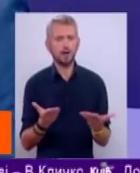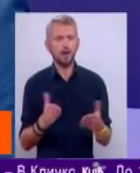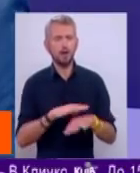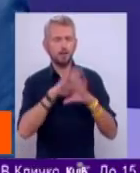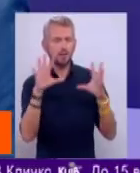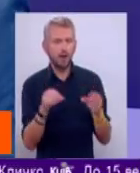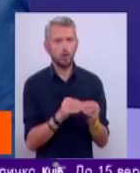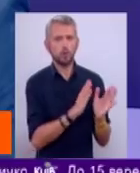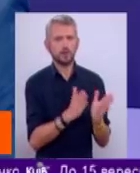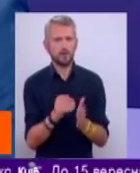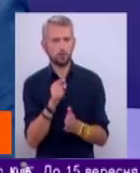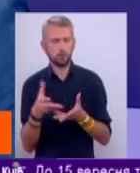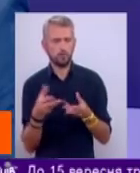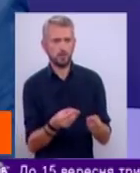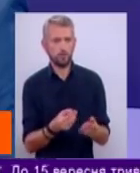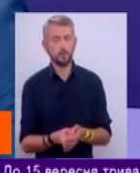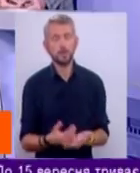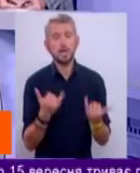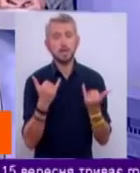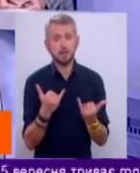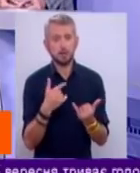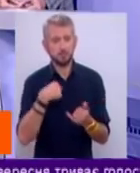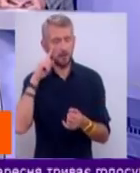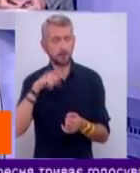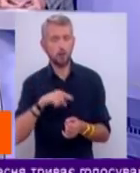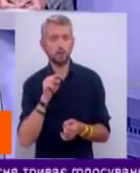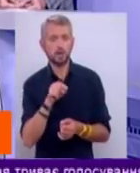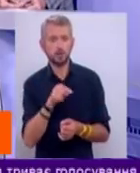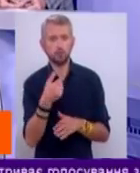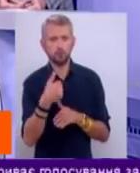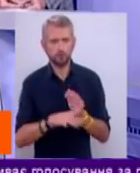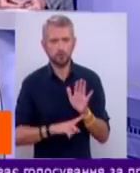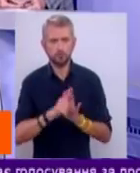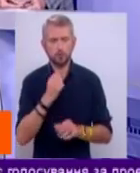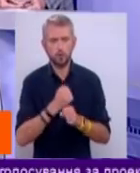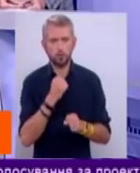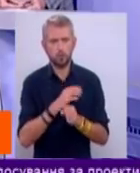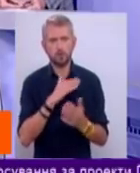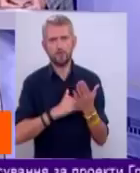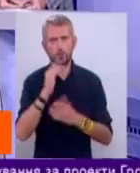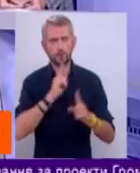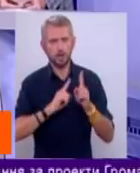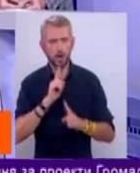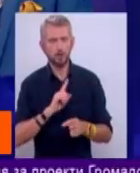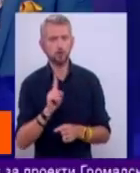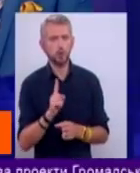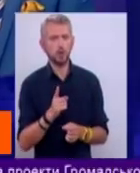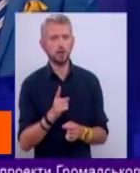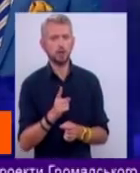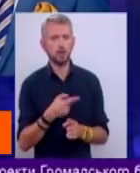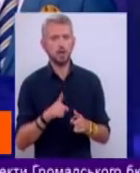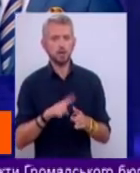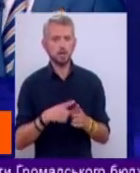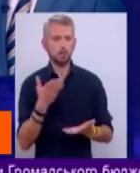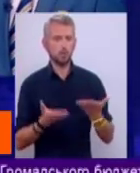загальну систему цього впливу. Зараз, як я знаю, що над цим вже йде робота навіть в Верховній Раді, що які, це,